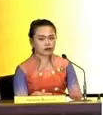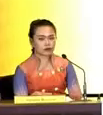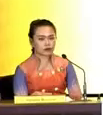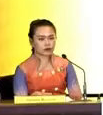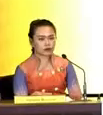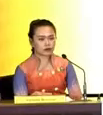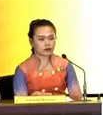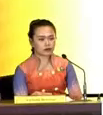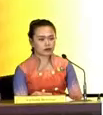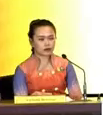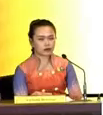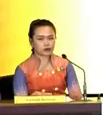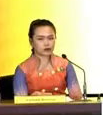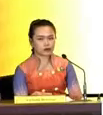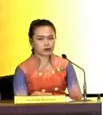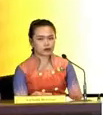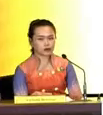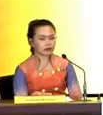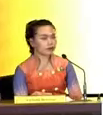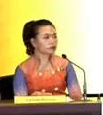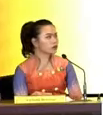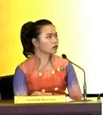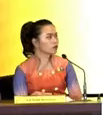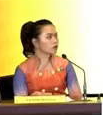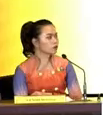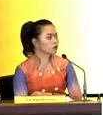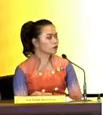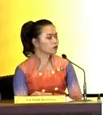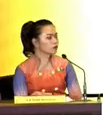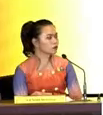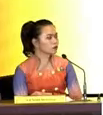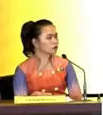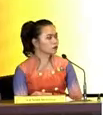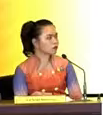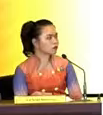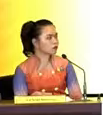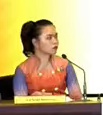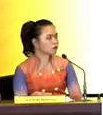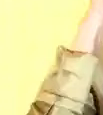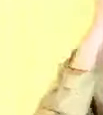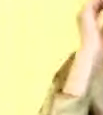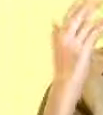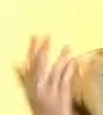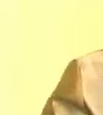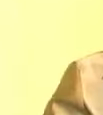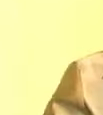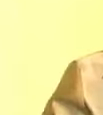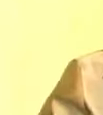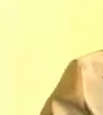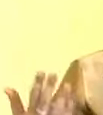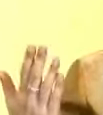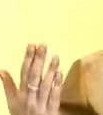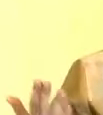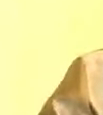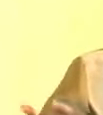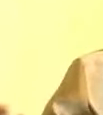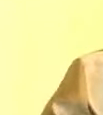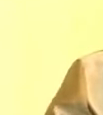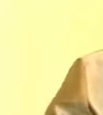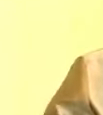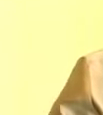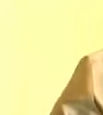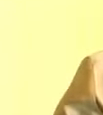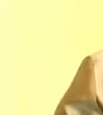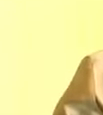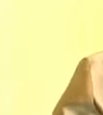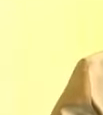ออกจากเตียงผู้ป่วยอื่นอยู่แล้ว ถูกต้องค่ะเพราะว่ามันจะมีห้องแยกแล้วก็เป็นหอแยกโรคผู้ป่วยทางเดินหายใจหรือว่าเป็นโ